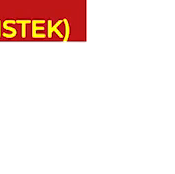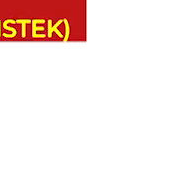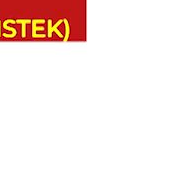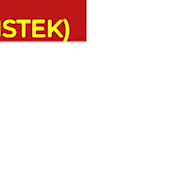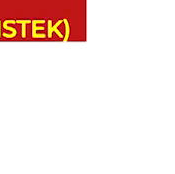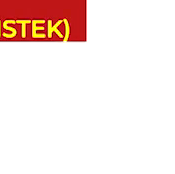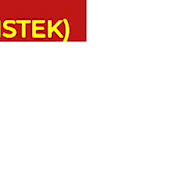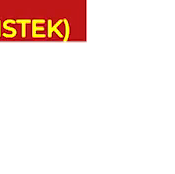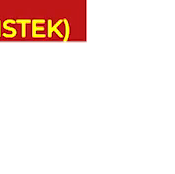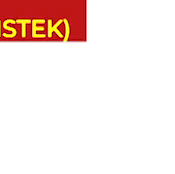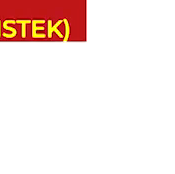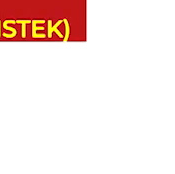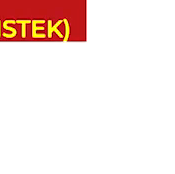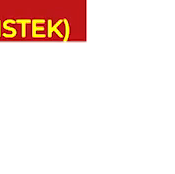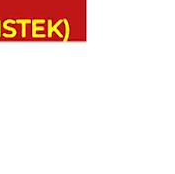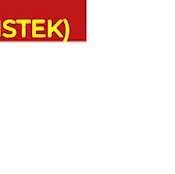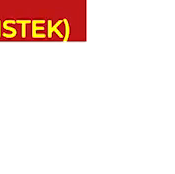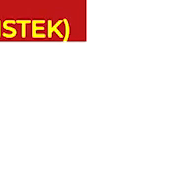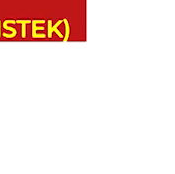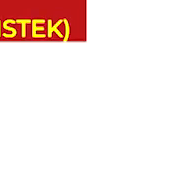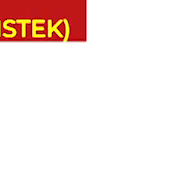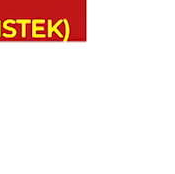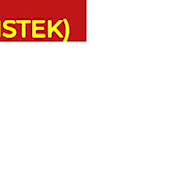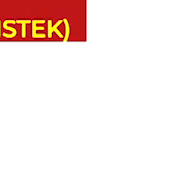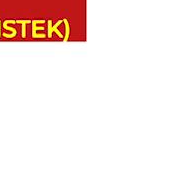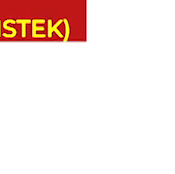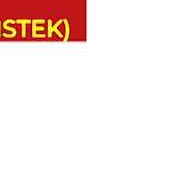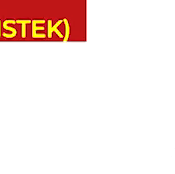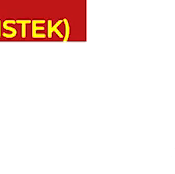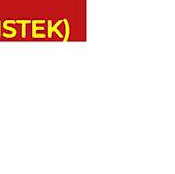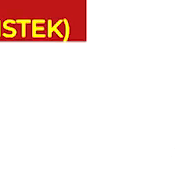dari Kemendikbudristek per 3 Oktober 2021.